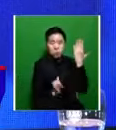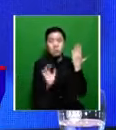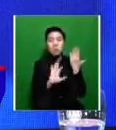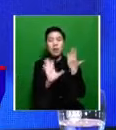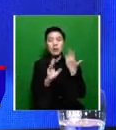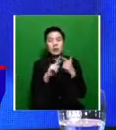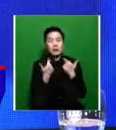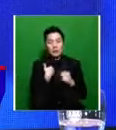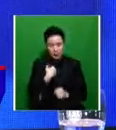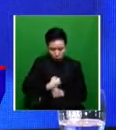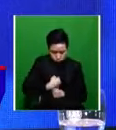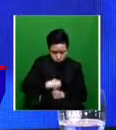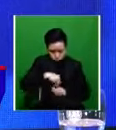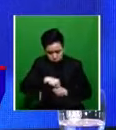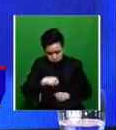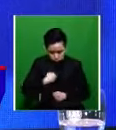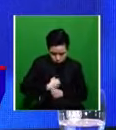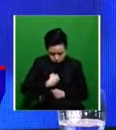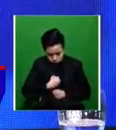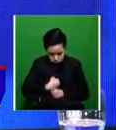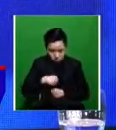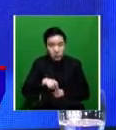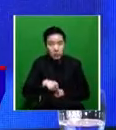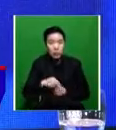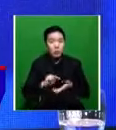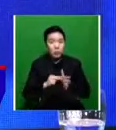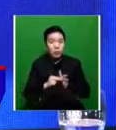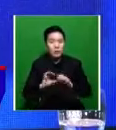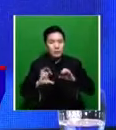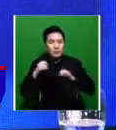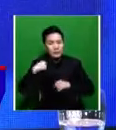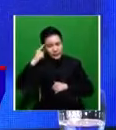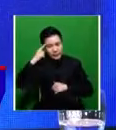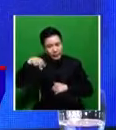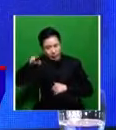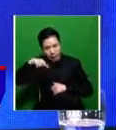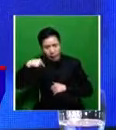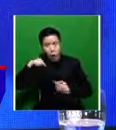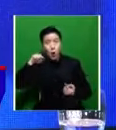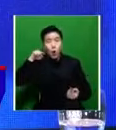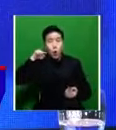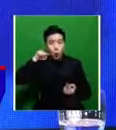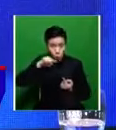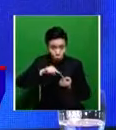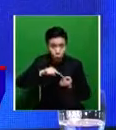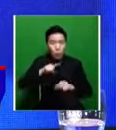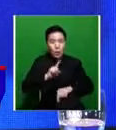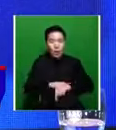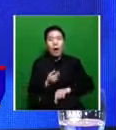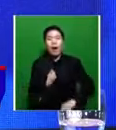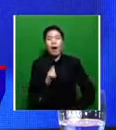รานต์นี้แล้วก็ทำงานตามปกติเนี่ยรัฐบาลก็จะหาสิ่งที่มาชดเชยให้เมื่อถึงเวลาอันเหมาะสมต่อไปซึ่งเวลาอันเหมาะส